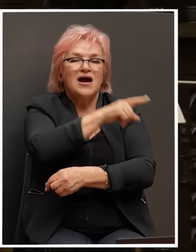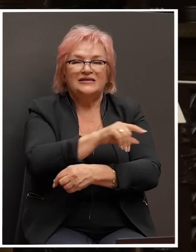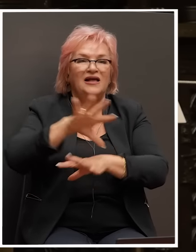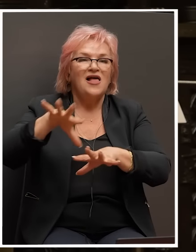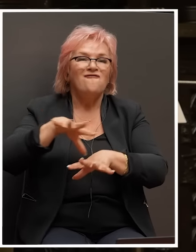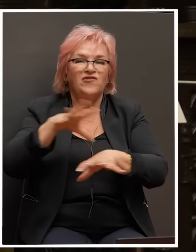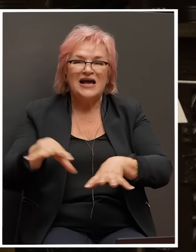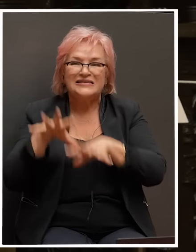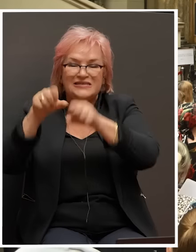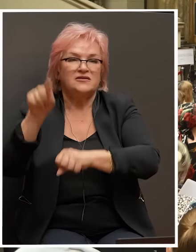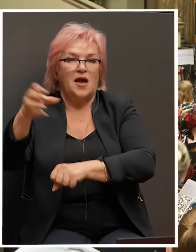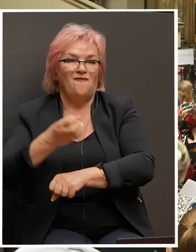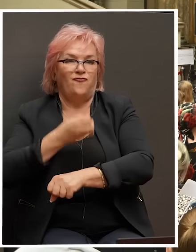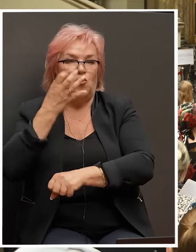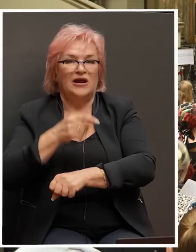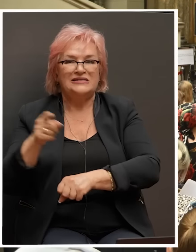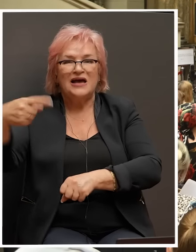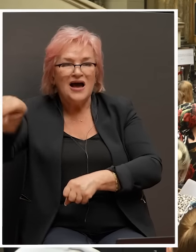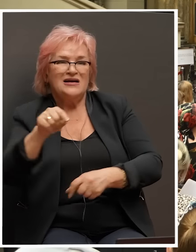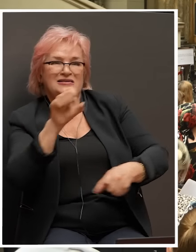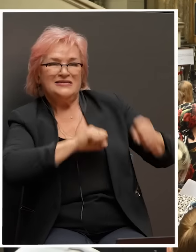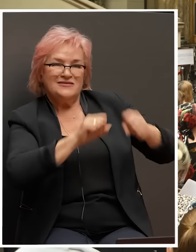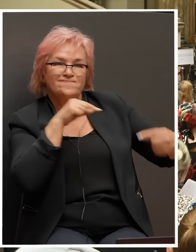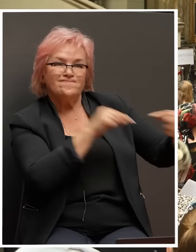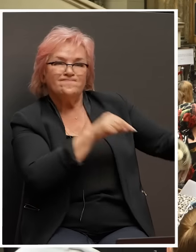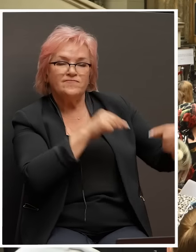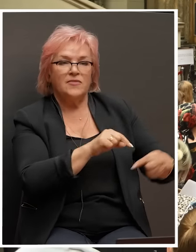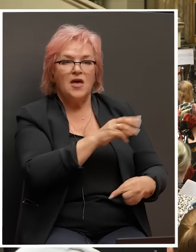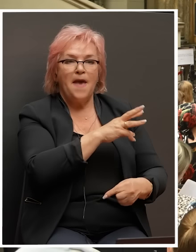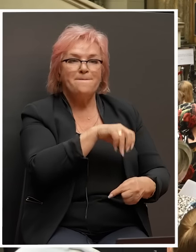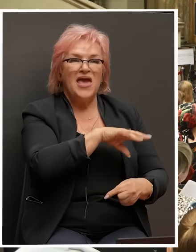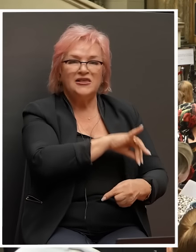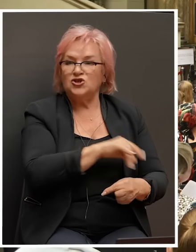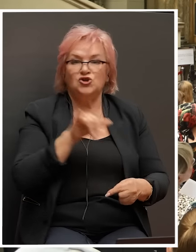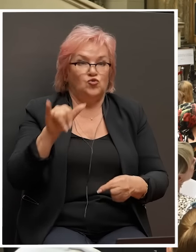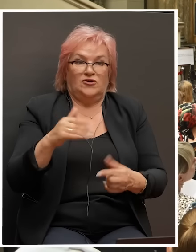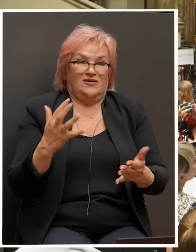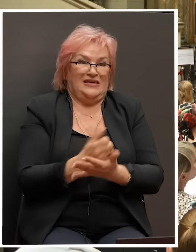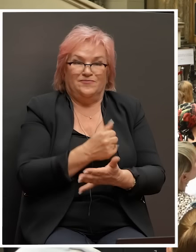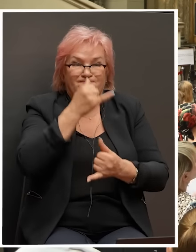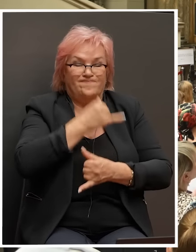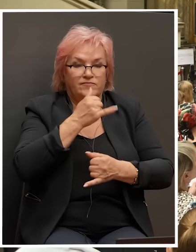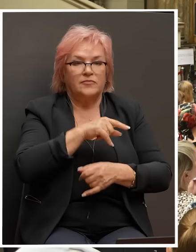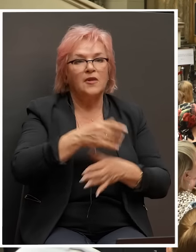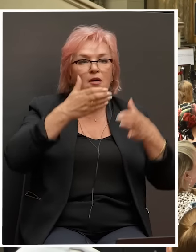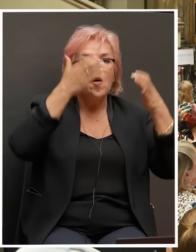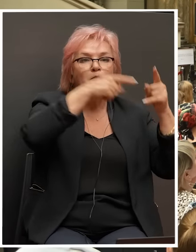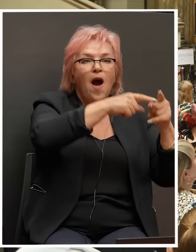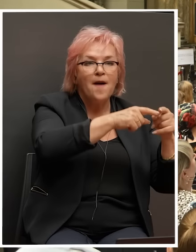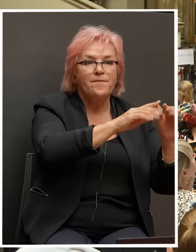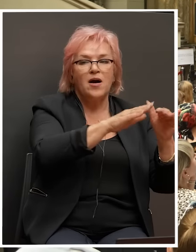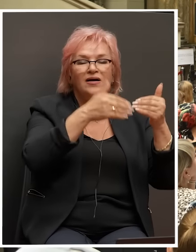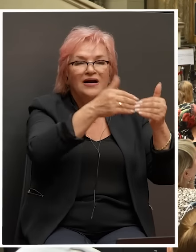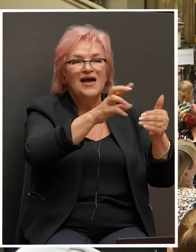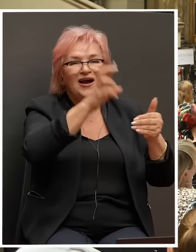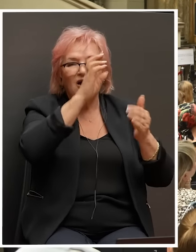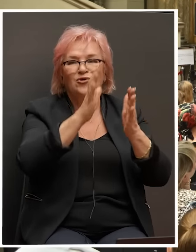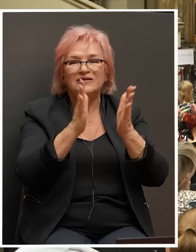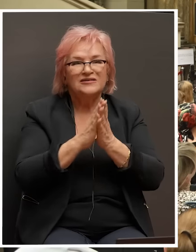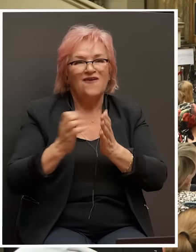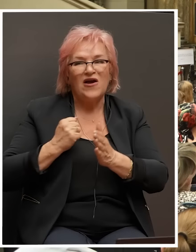узурпировать власть во Флоренции. Флорентийцы яростно сопротивлялись, и у Медичи не очень хорошо получалось. И тогда папа обратился к королю с просьбой